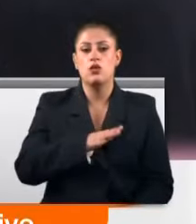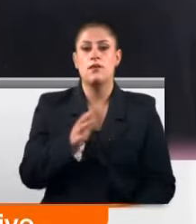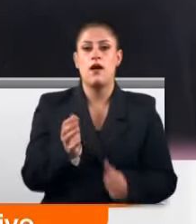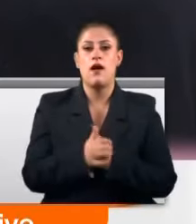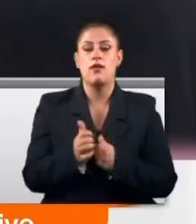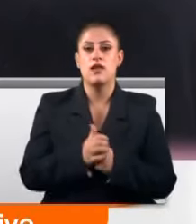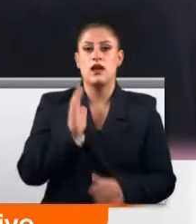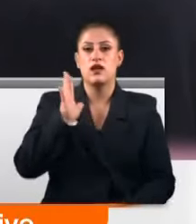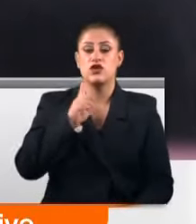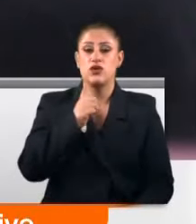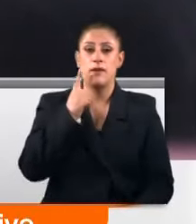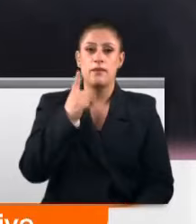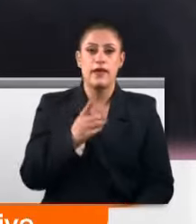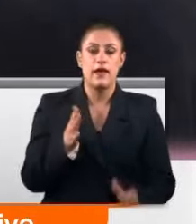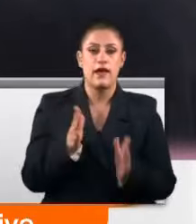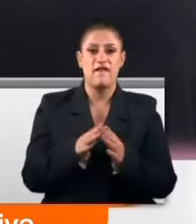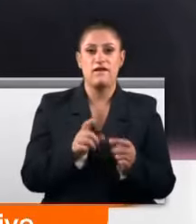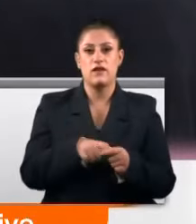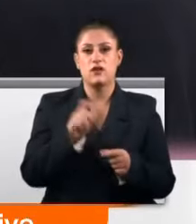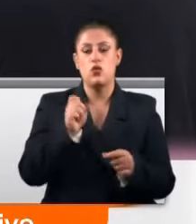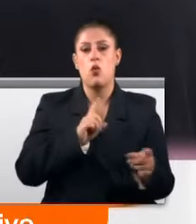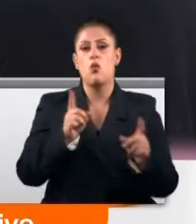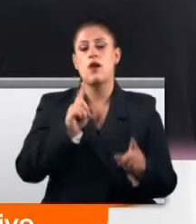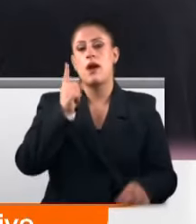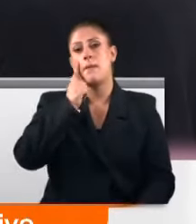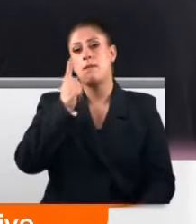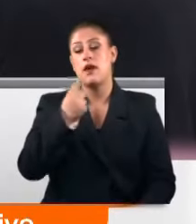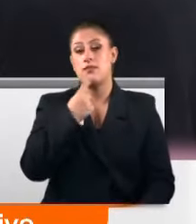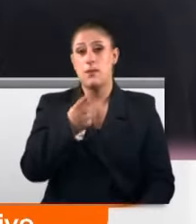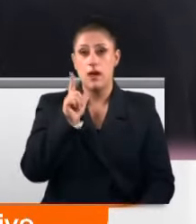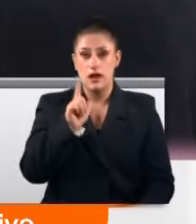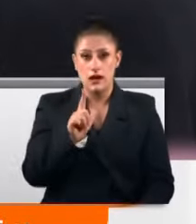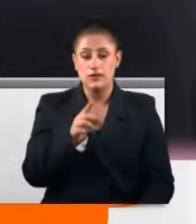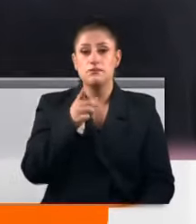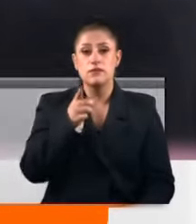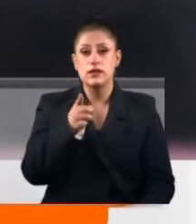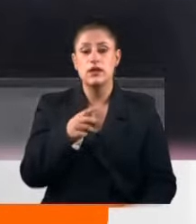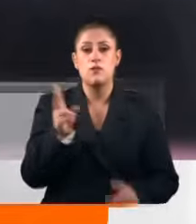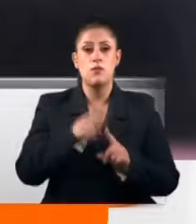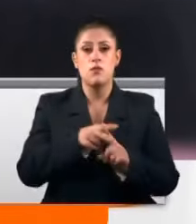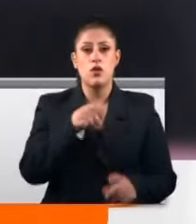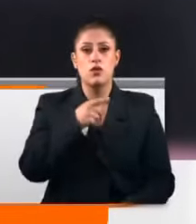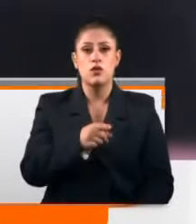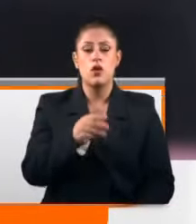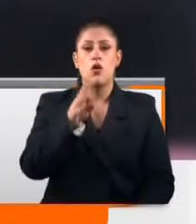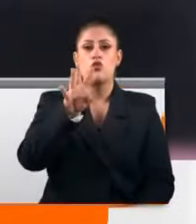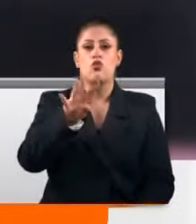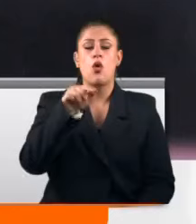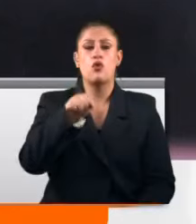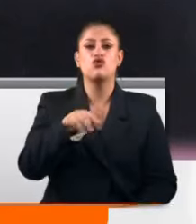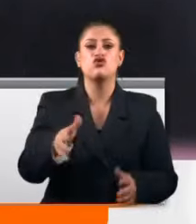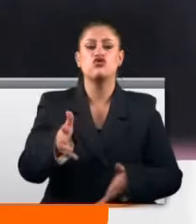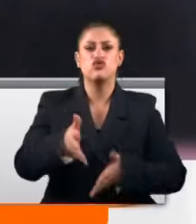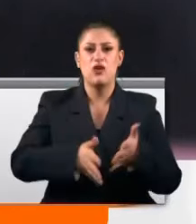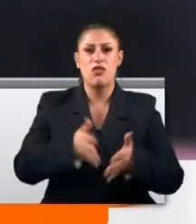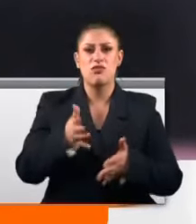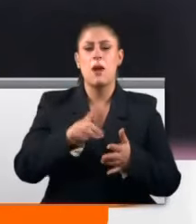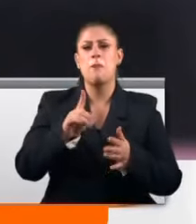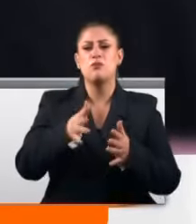diye evden çıktı. Otogara bakın demeniz lazımken siz emniyete niye 4. caddeye 222. alakasız iki